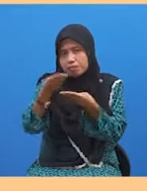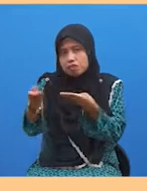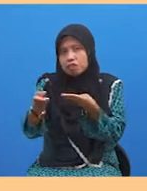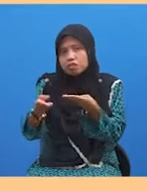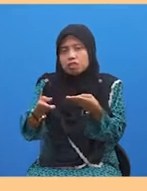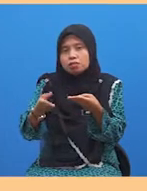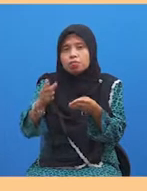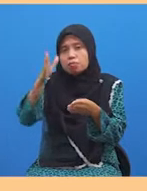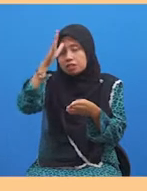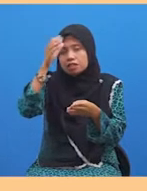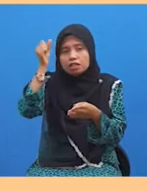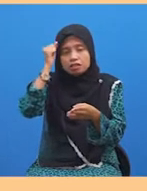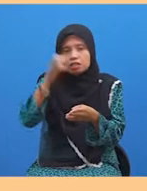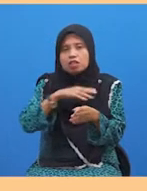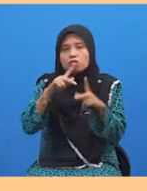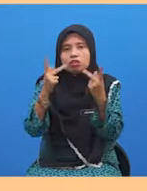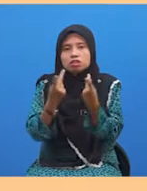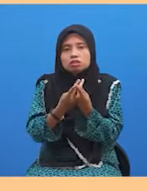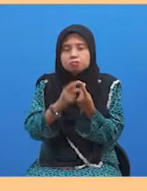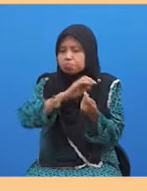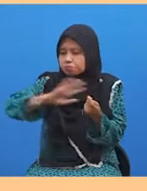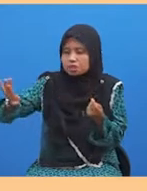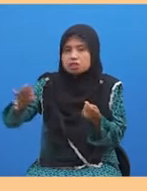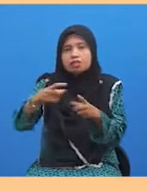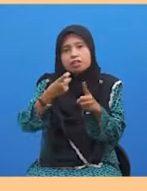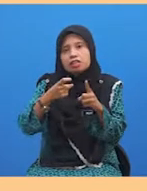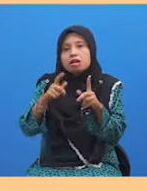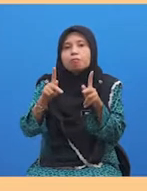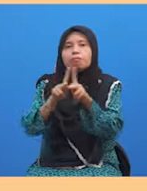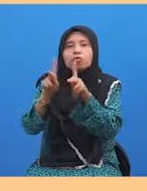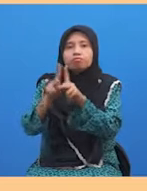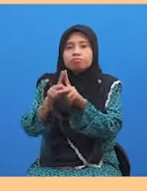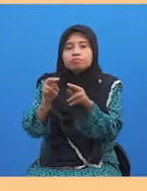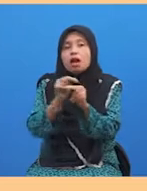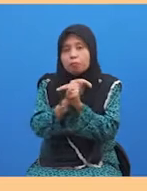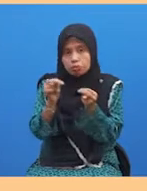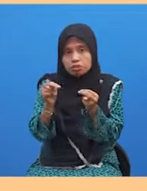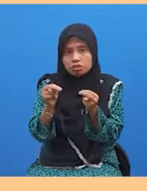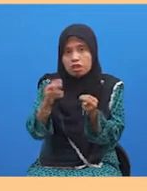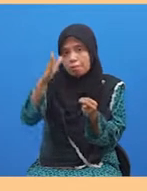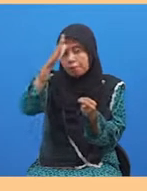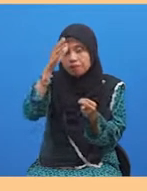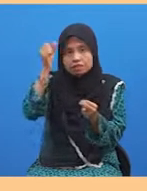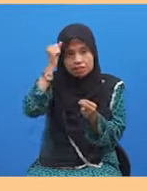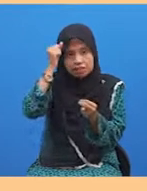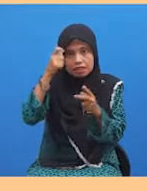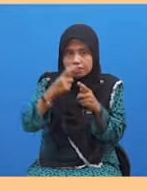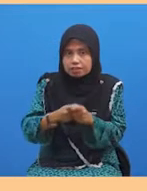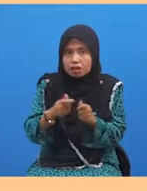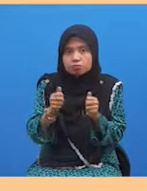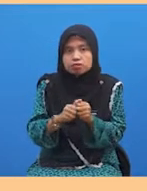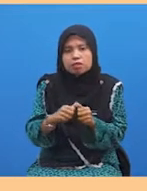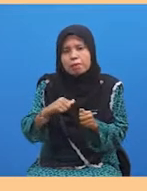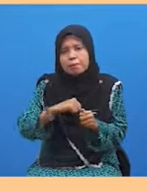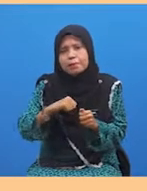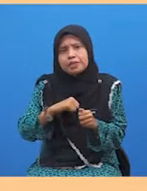dan keluarganya dari kampung itu. Namun, Pak Saidi tetap